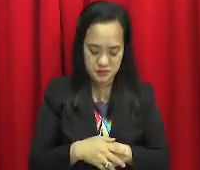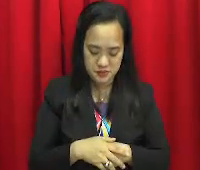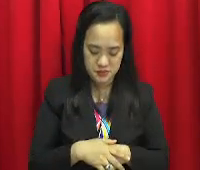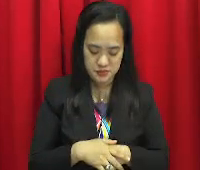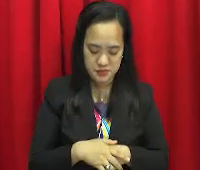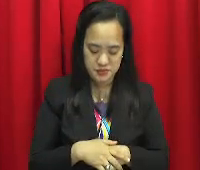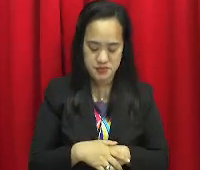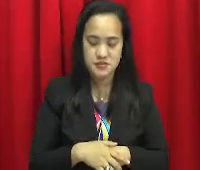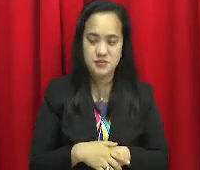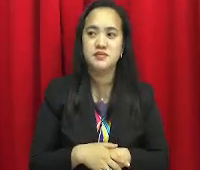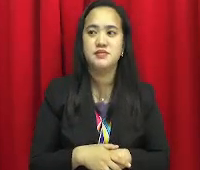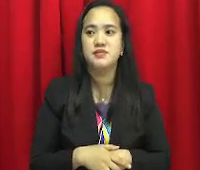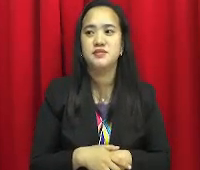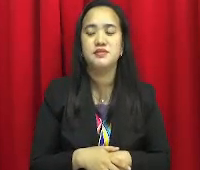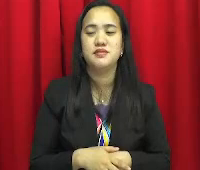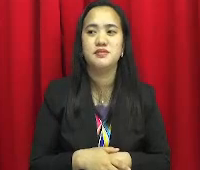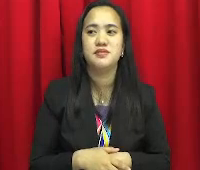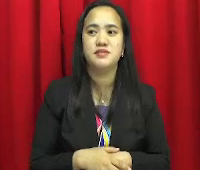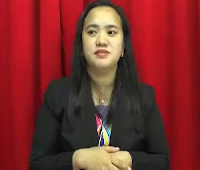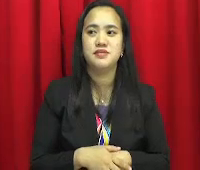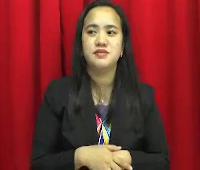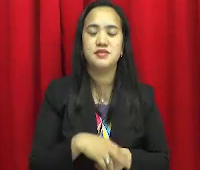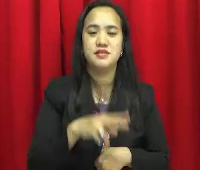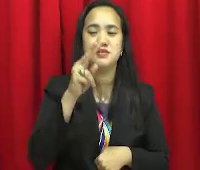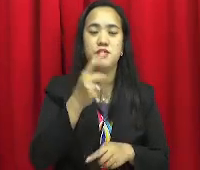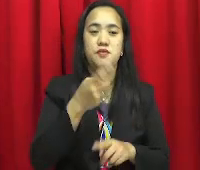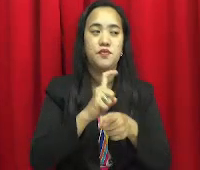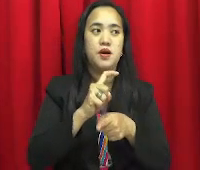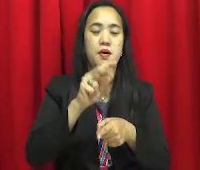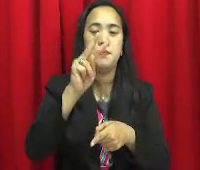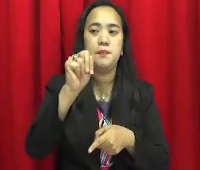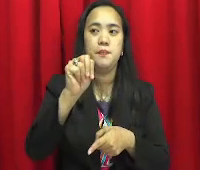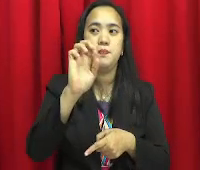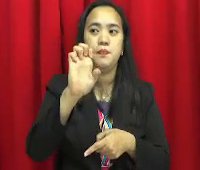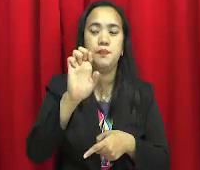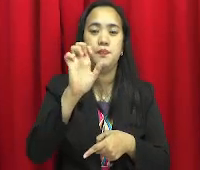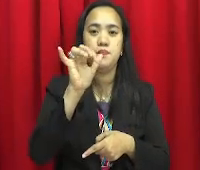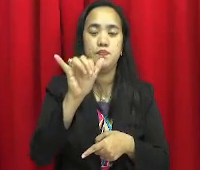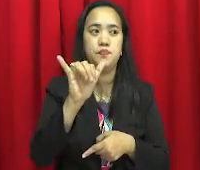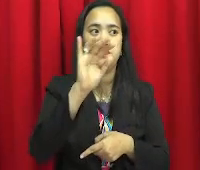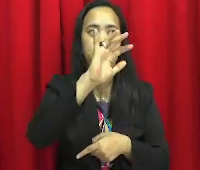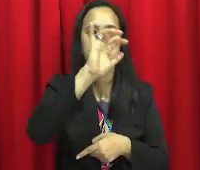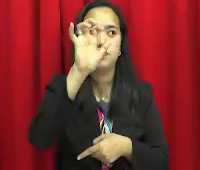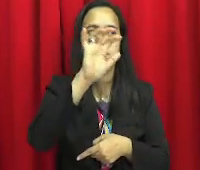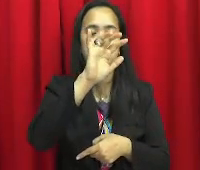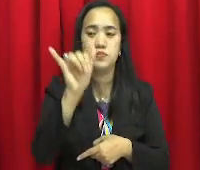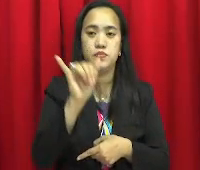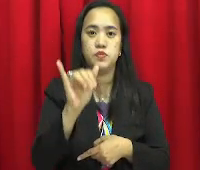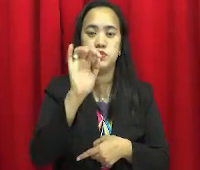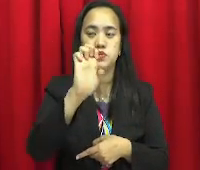Kaya pinauwi na galing New Zealand. Oh, from New Zealand. Pero yung peak ng career New niya, Zealand sir. New Zealand or...